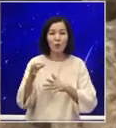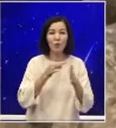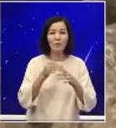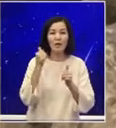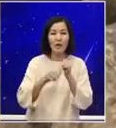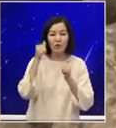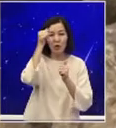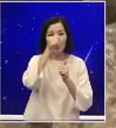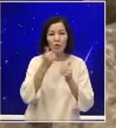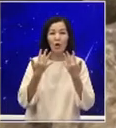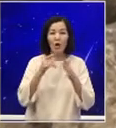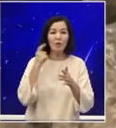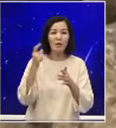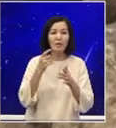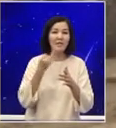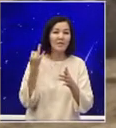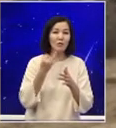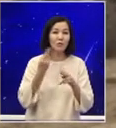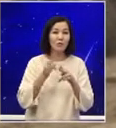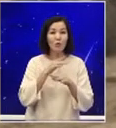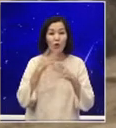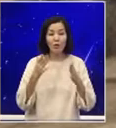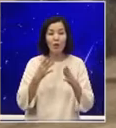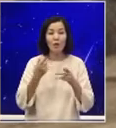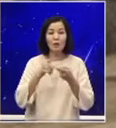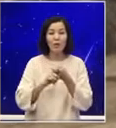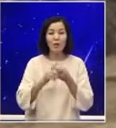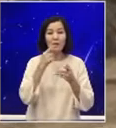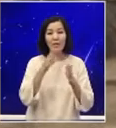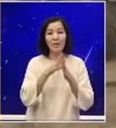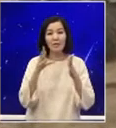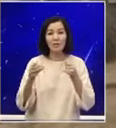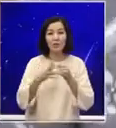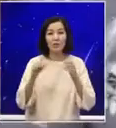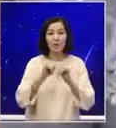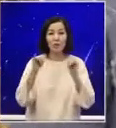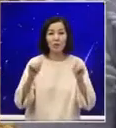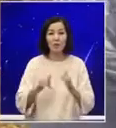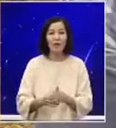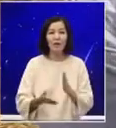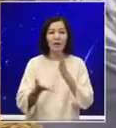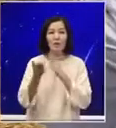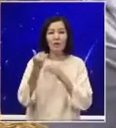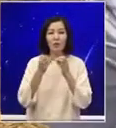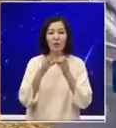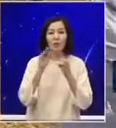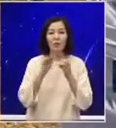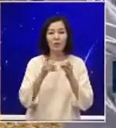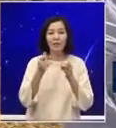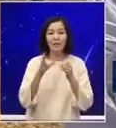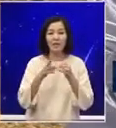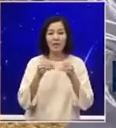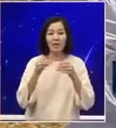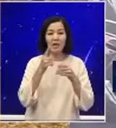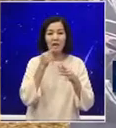жыл сайын осы шаруашылыққа қызығушылық танытатындар көп. Соған сәйкес тәтті түбір алқабы артуда. Былтыр 14 мың гектар көлемге